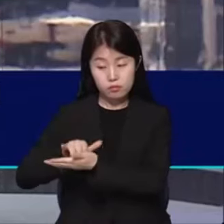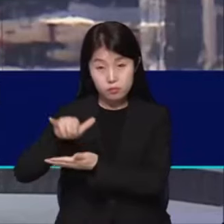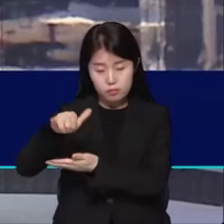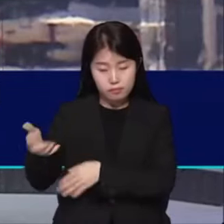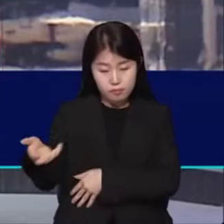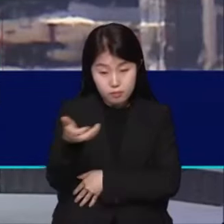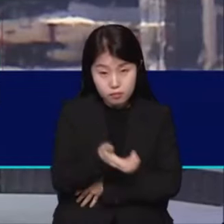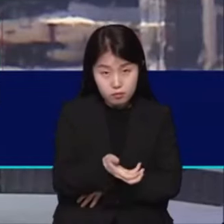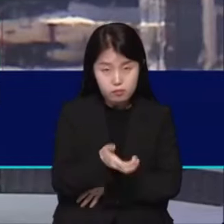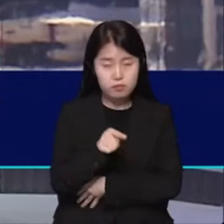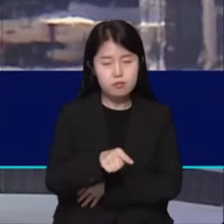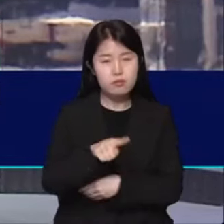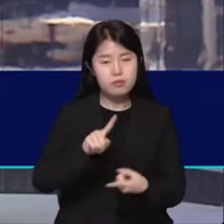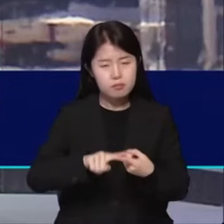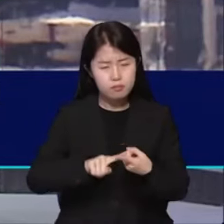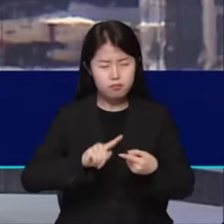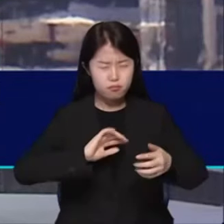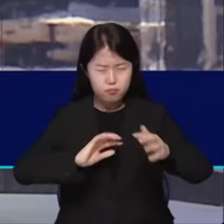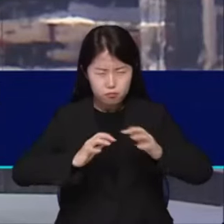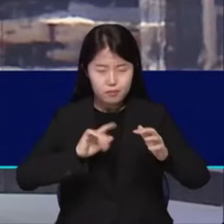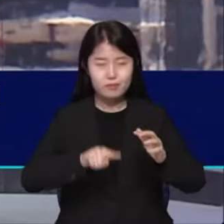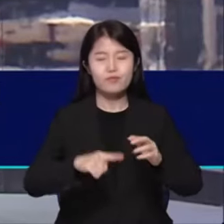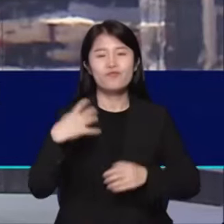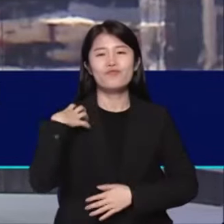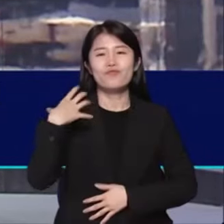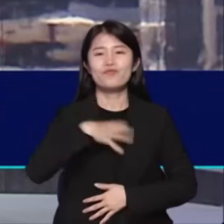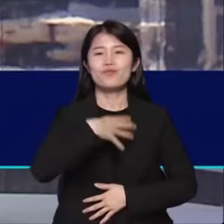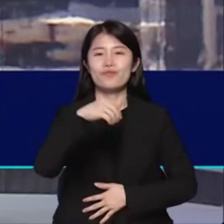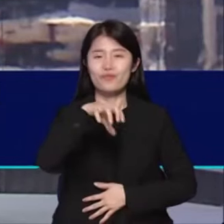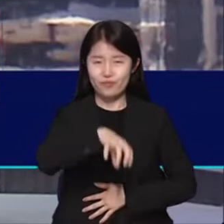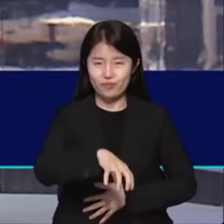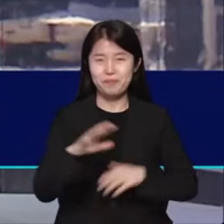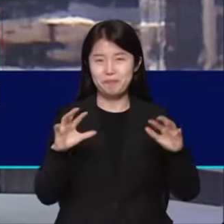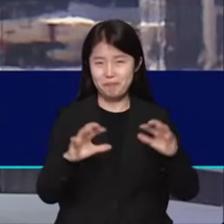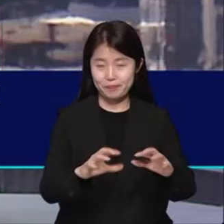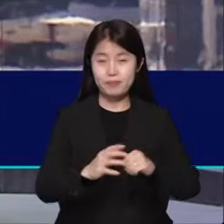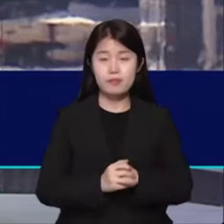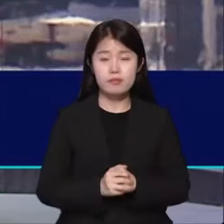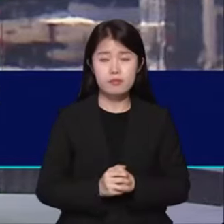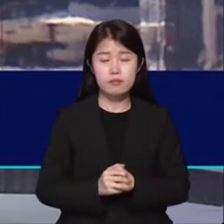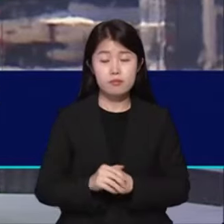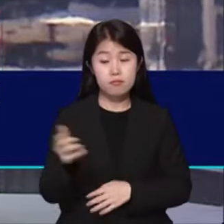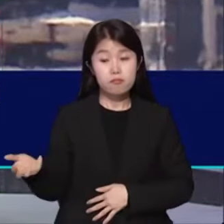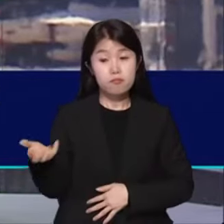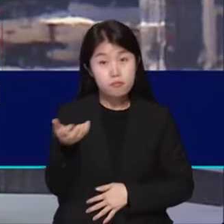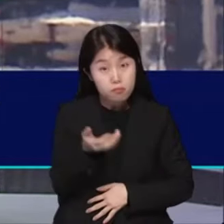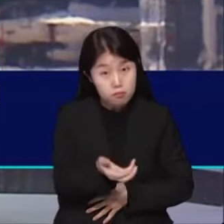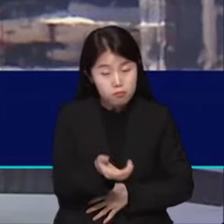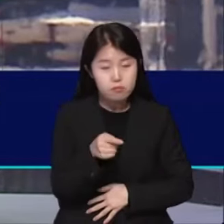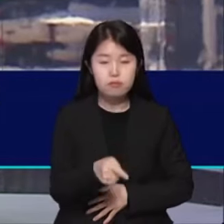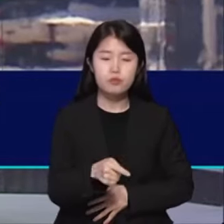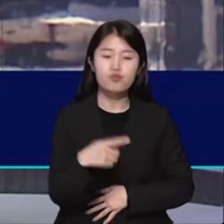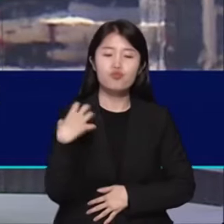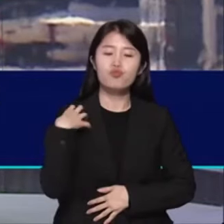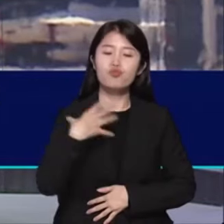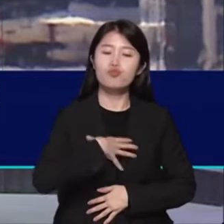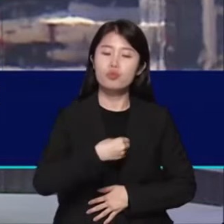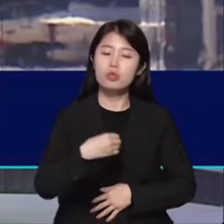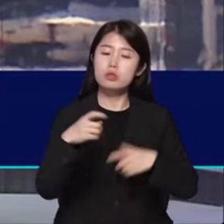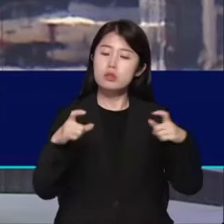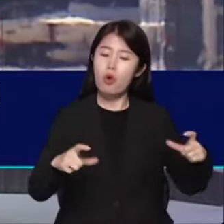대책 토론회를 무안에서 열었습니다. 군공항이 무안공항으로 이전하더라도 소음 피해 범위는 무안군 극히 일부